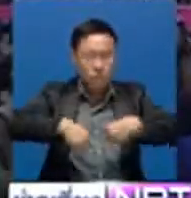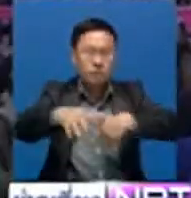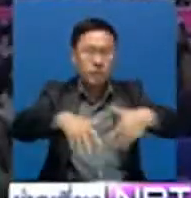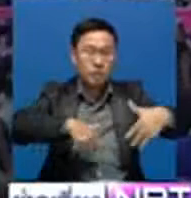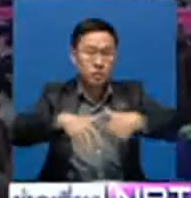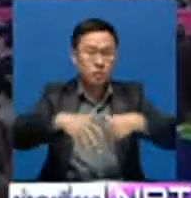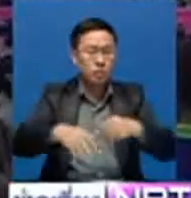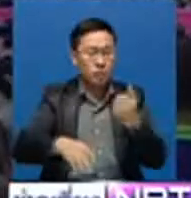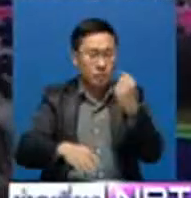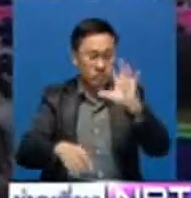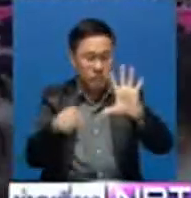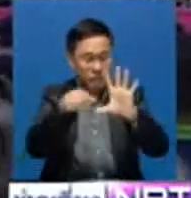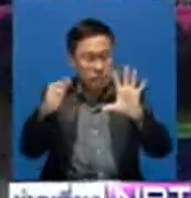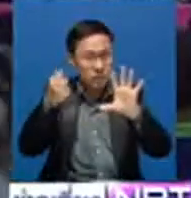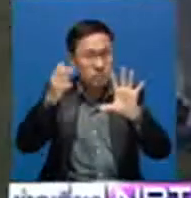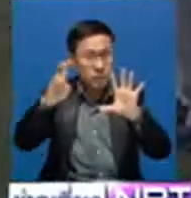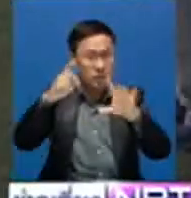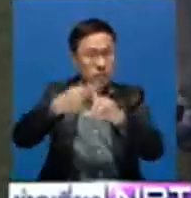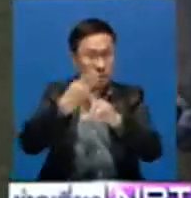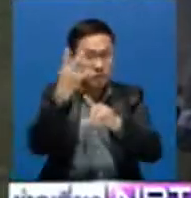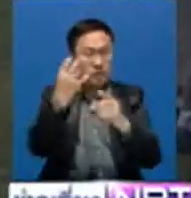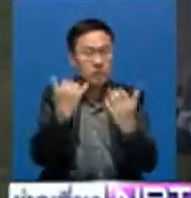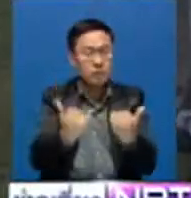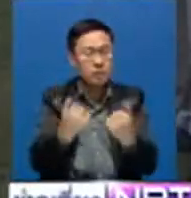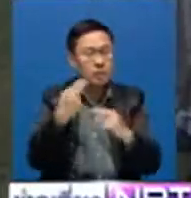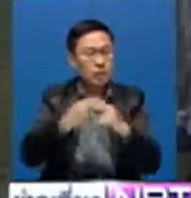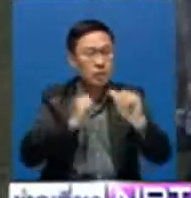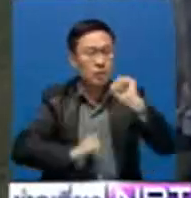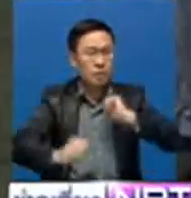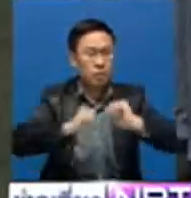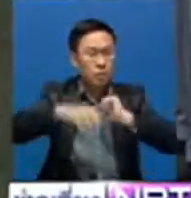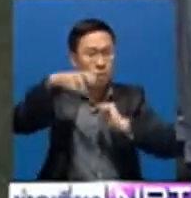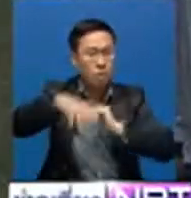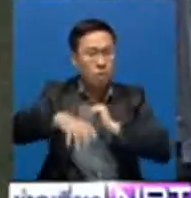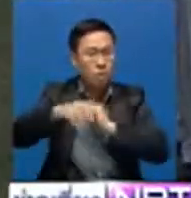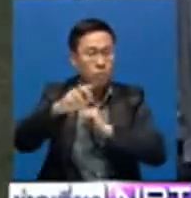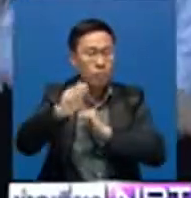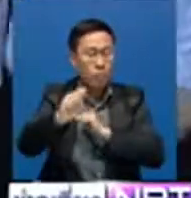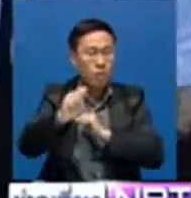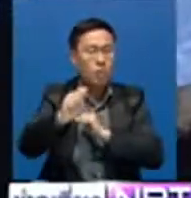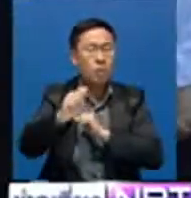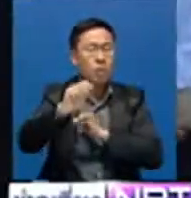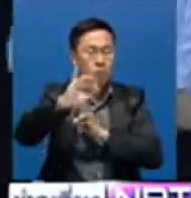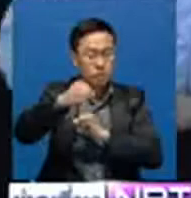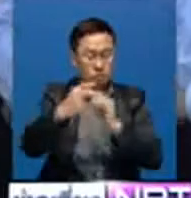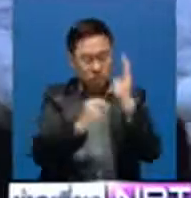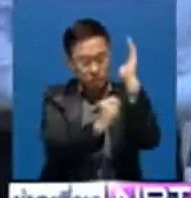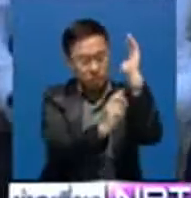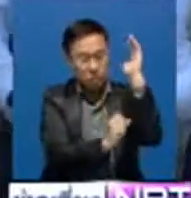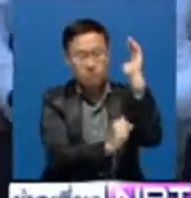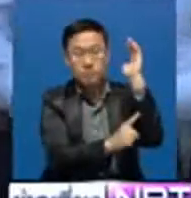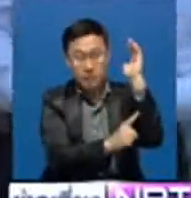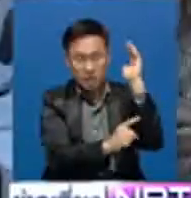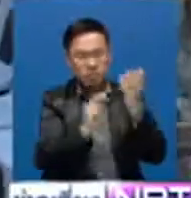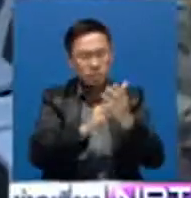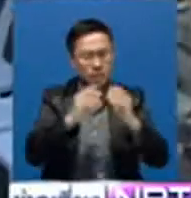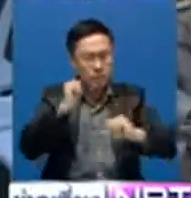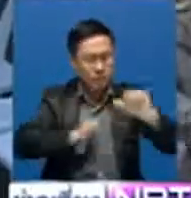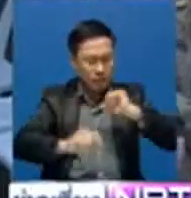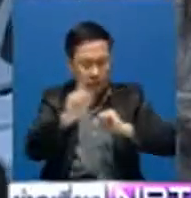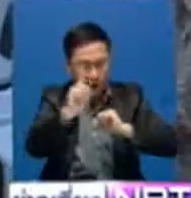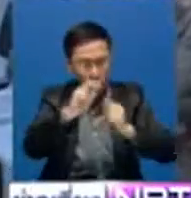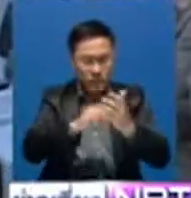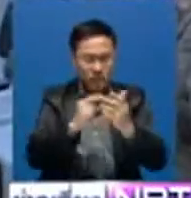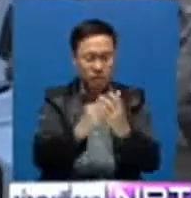ในชาติวันที่ 15ถึง 17ก.ค.นี้ณโรงละครองค์การบริหารส่วนจังหวัดนครศรีธรรมราชกิจกรรมประกอบด้วยการจัด